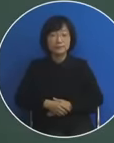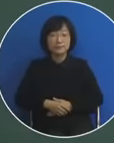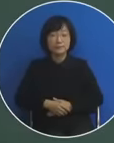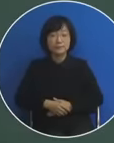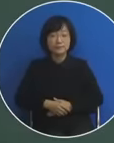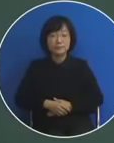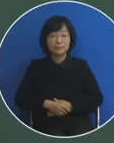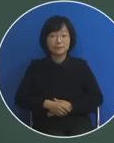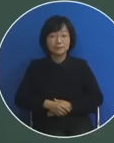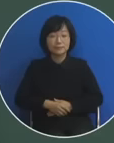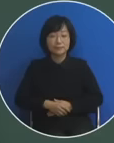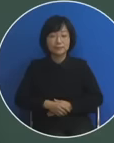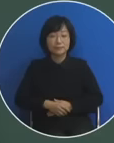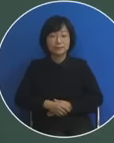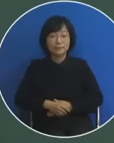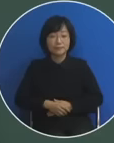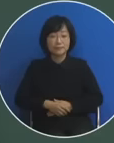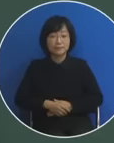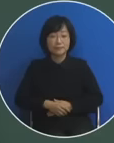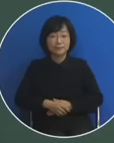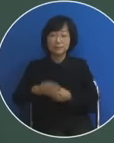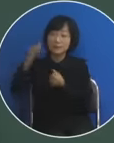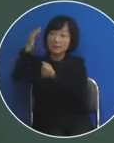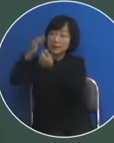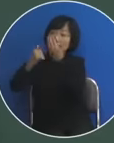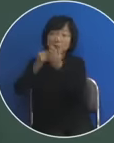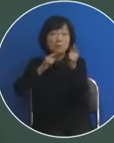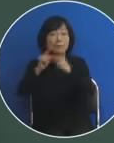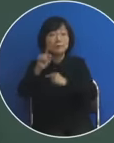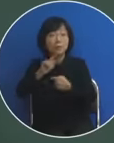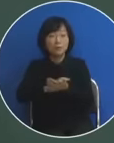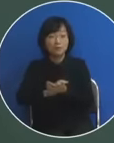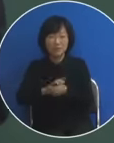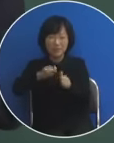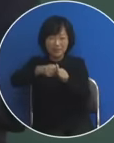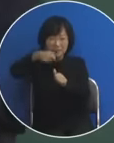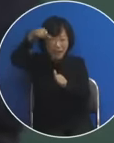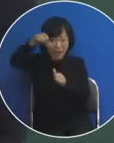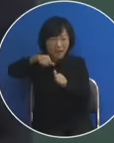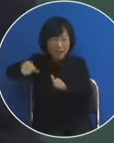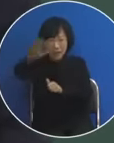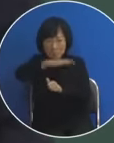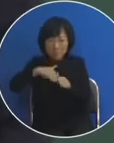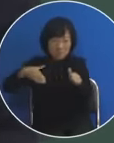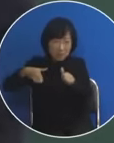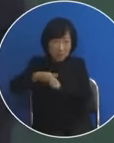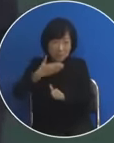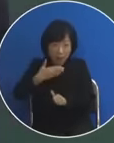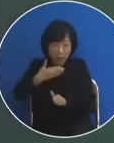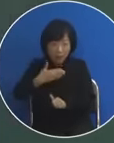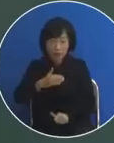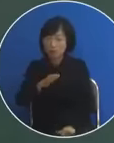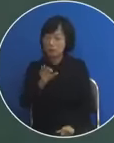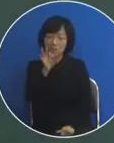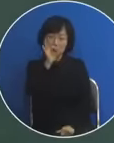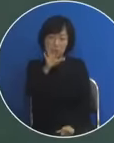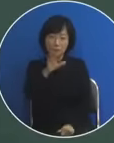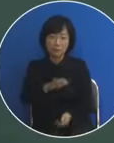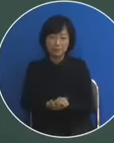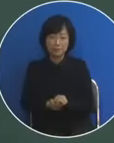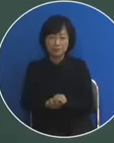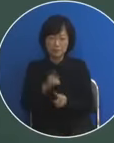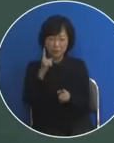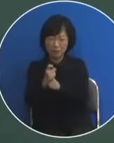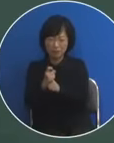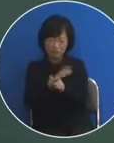뭐라고 말했습니까? 재앙이 너희를 가까이하지 못할 것이라 그랬어요. What does God say? Disaster will not draw near you. 왜냐, 사방으로 쌓여도 쌓이지 않을 거라고